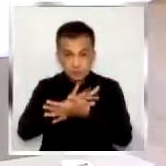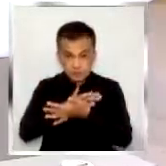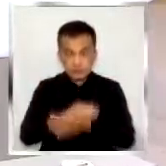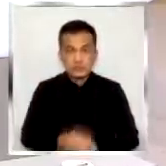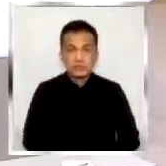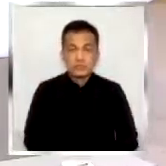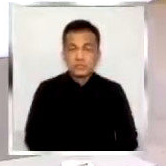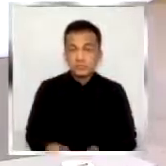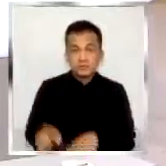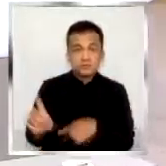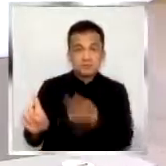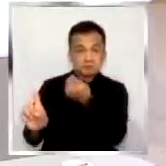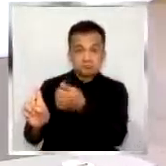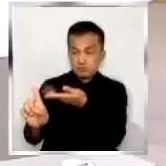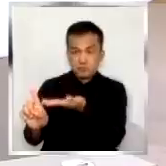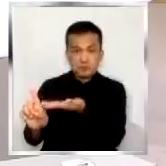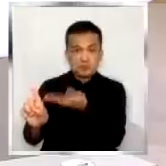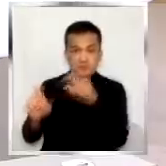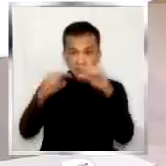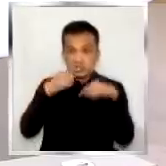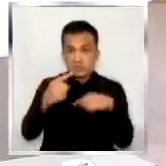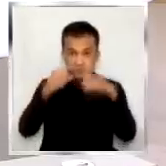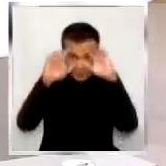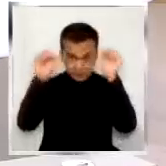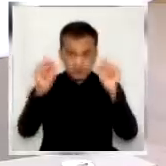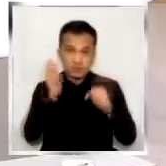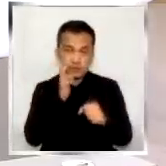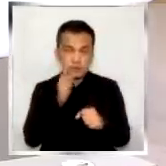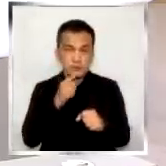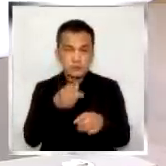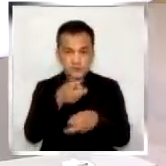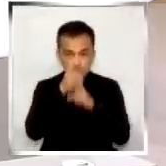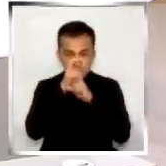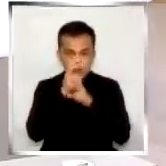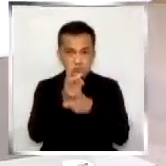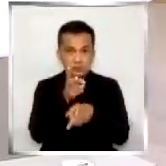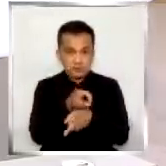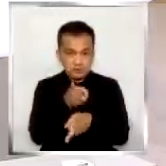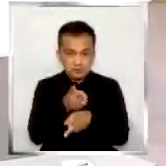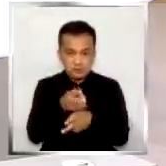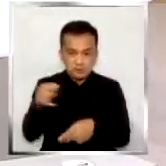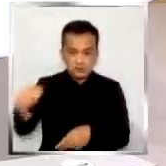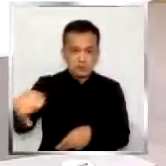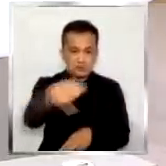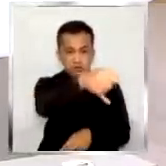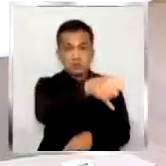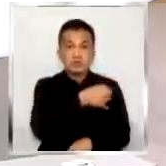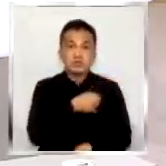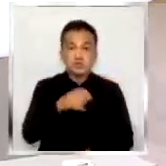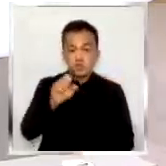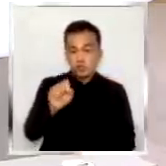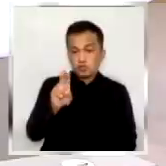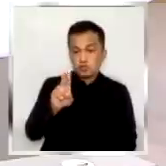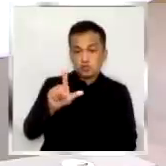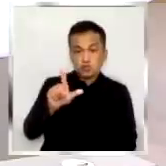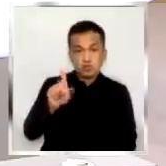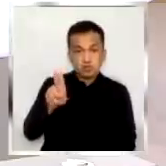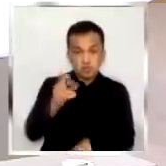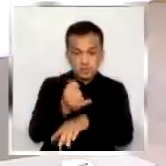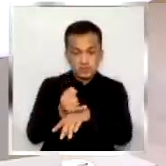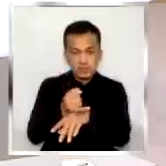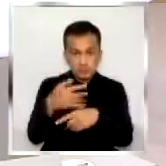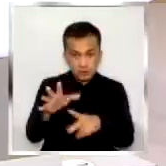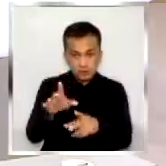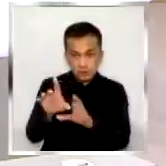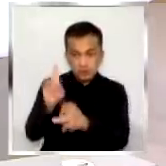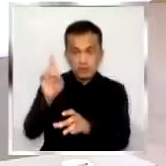Duterte. Hinigpitan na ang pagbabantay sa border sa Sulu Archipelago matapos ma-detect sa kalapit na Saba ang isa pang bagong